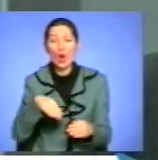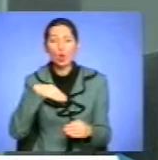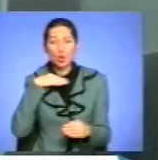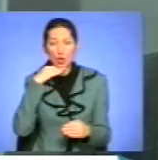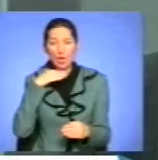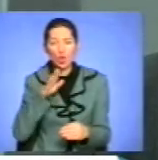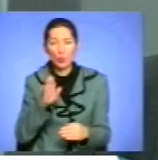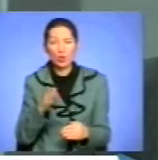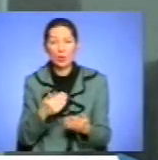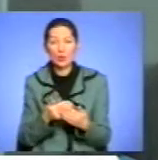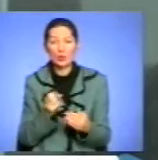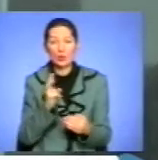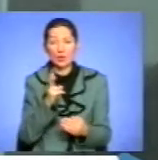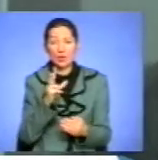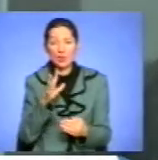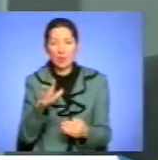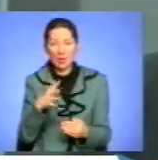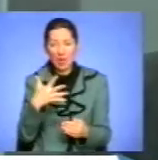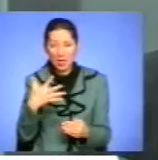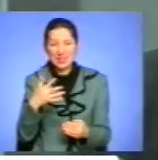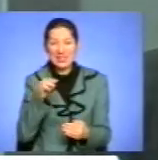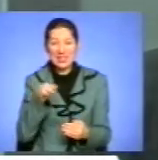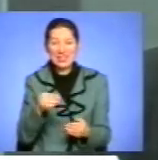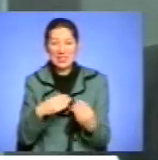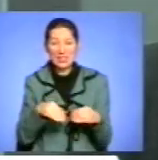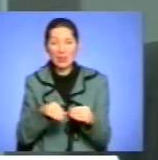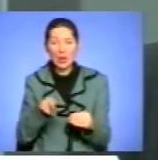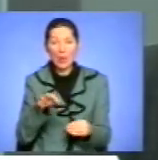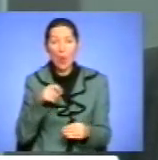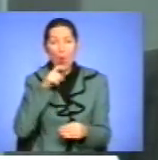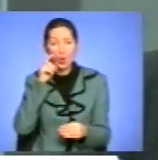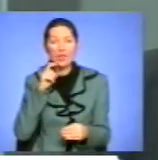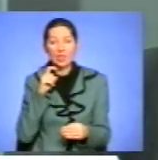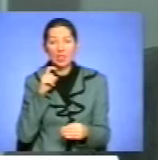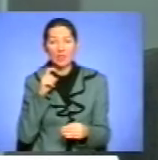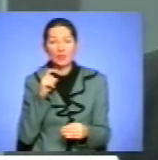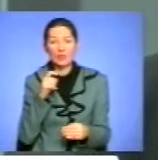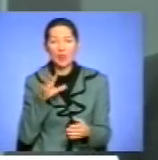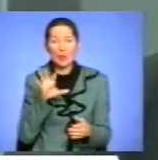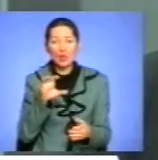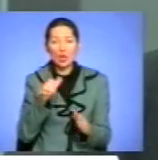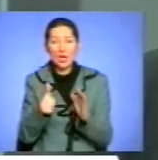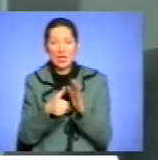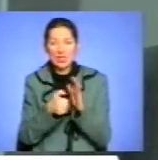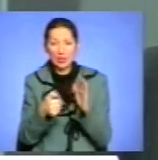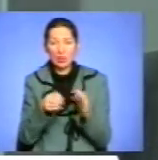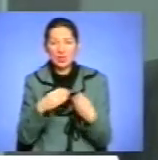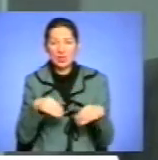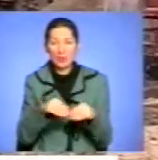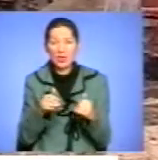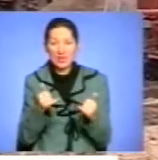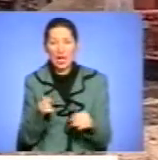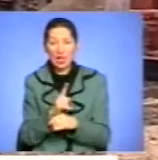буде на приблизно на 12-15 тисяч сімей по Україні, то 500-600 сімей для Тернополя, будь